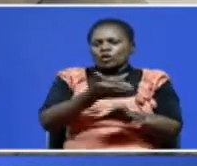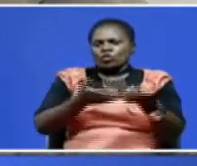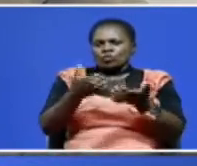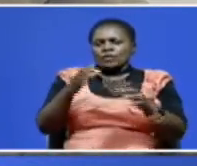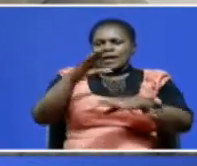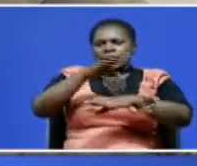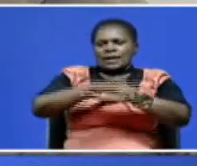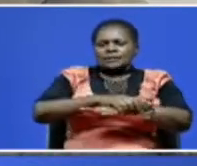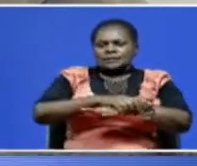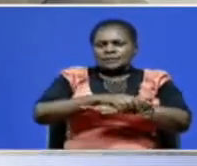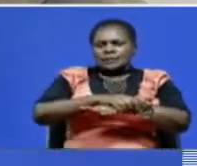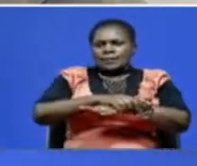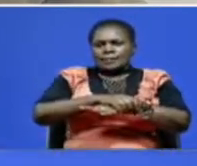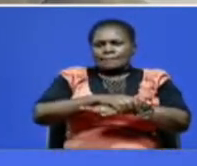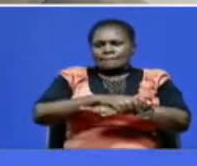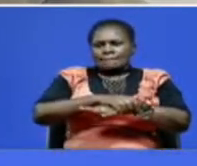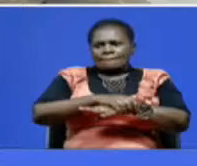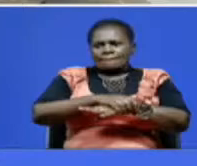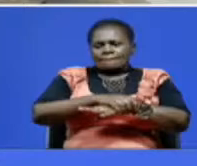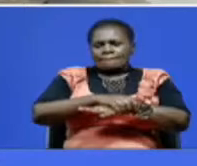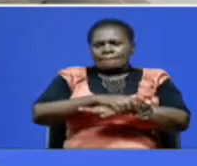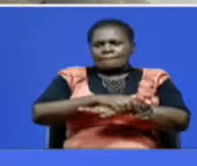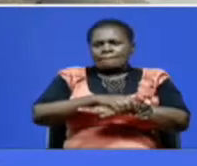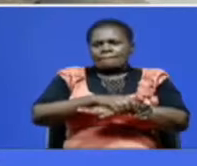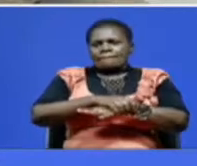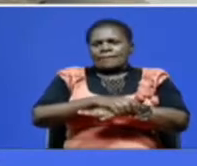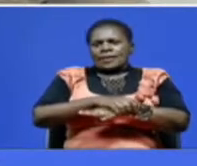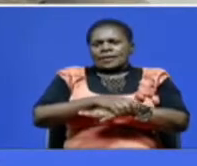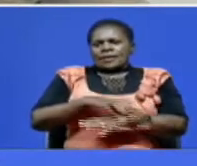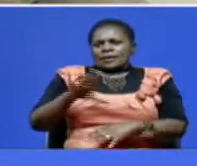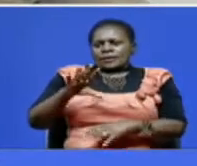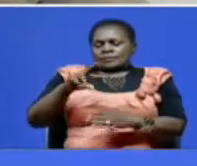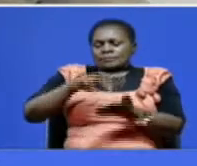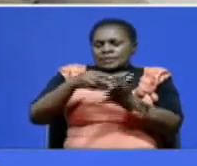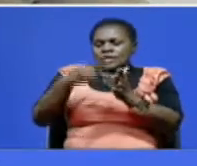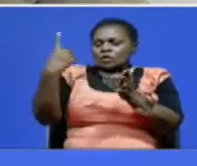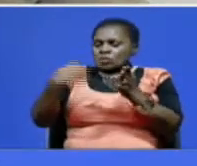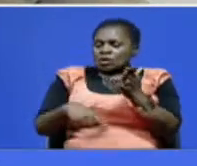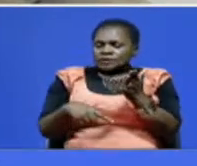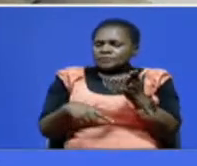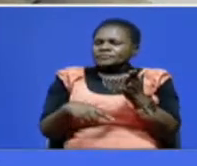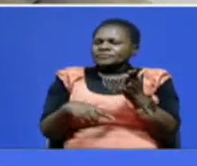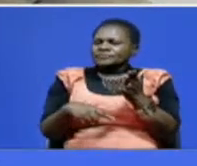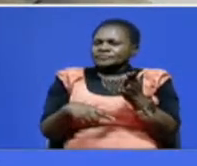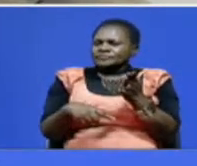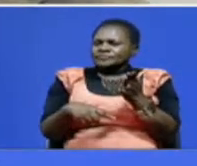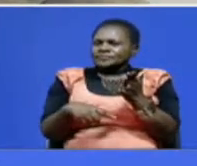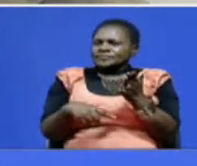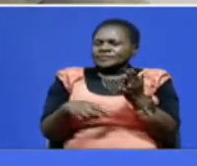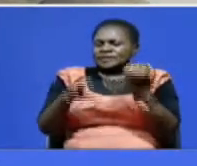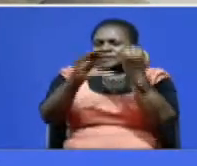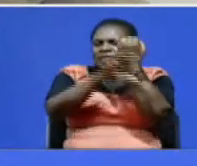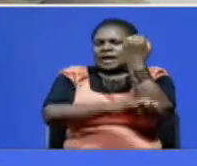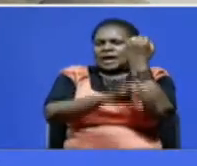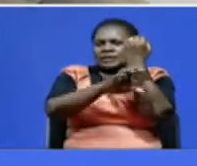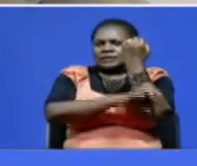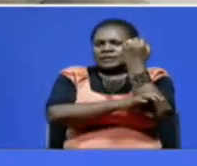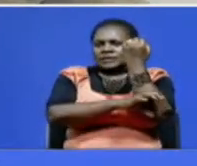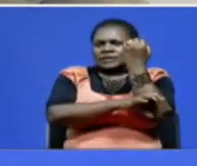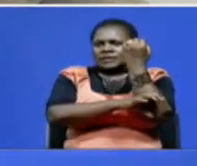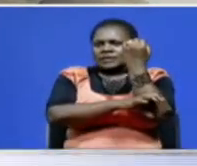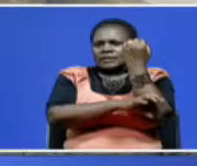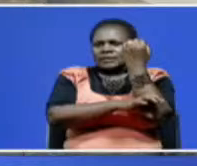Bank kuwa katika nchi ambazo kwenye uchumi wa kati wa chini. Maana ya kufika uchumi wa kati wa chini ni kwamba nchi sasa wastani wa pato